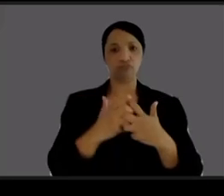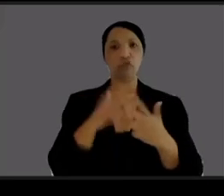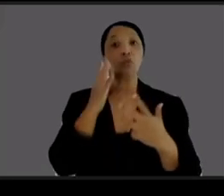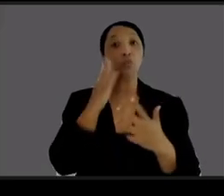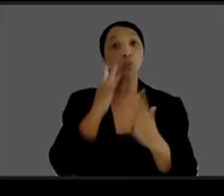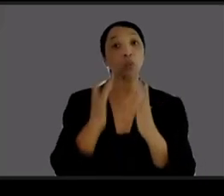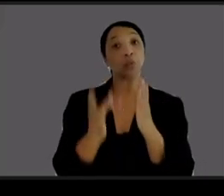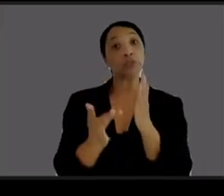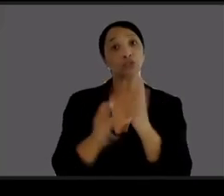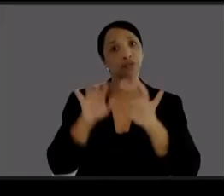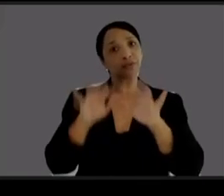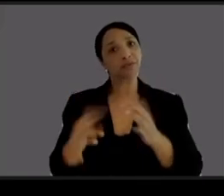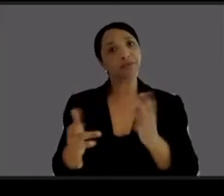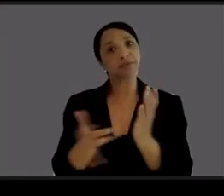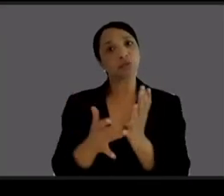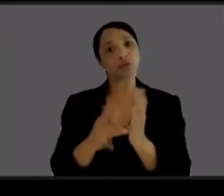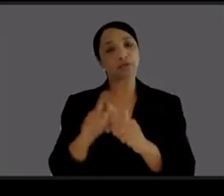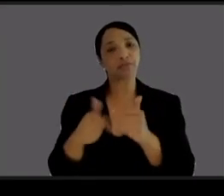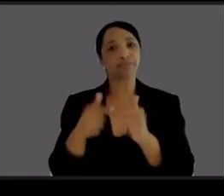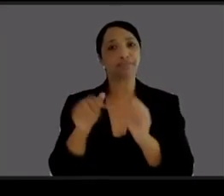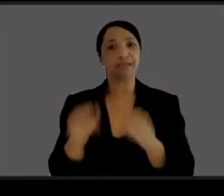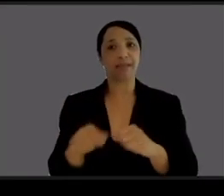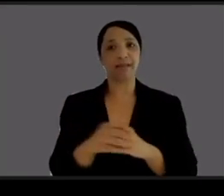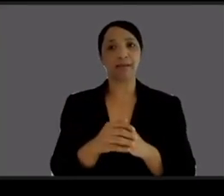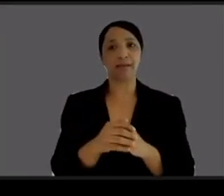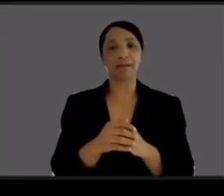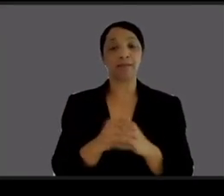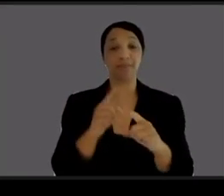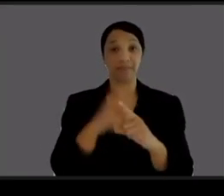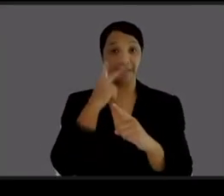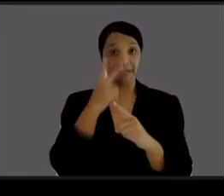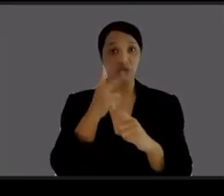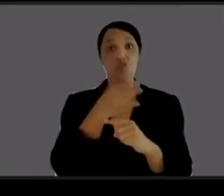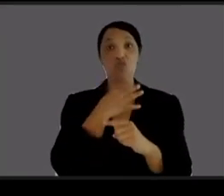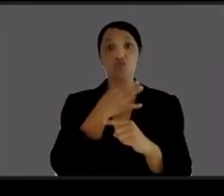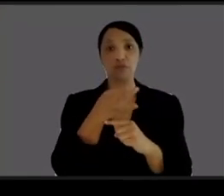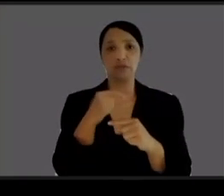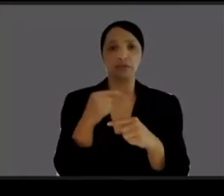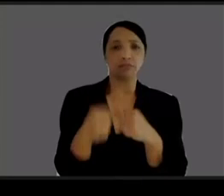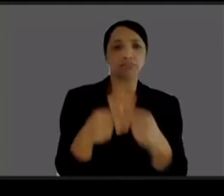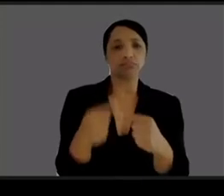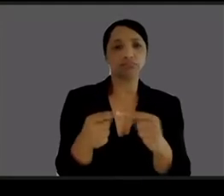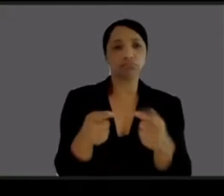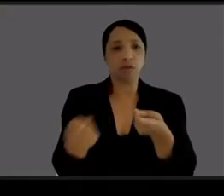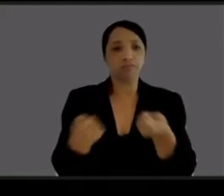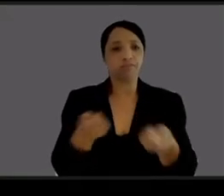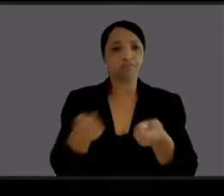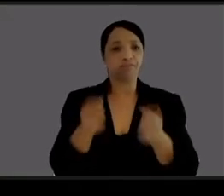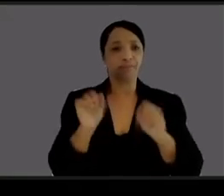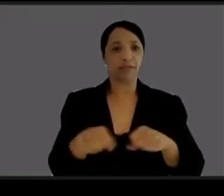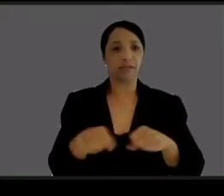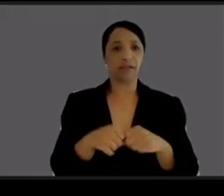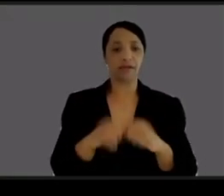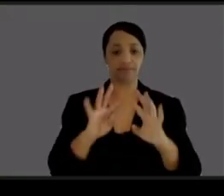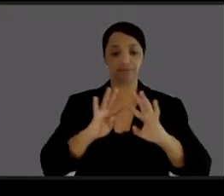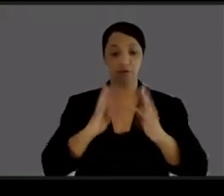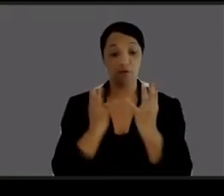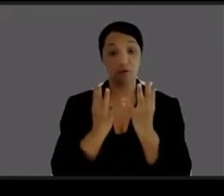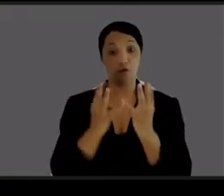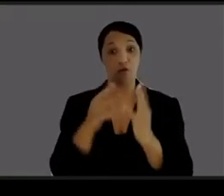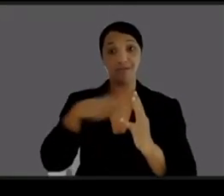من جني فوائد التكنولوجيات الرقميه وفي نفس الوقت تخفيف من مخاطرها ان منتدى اداره